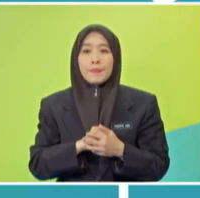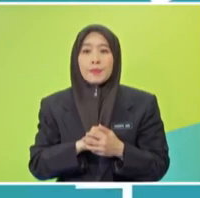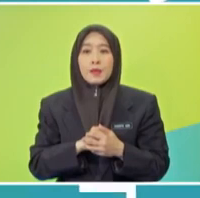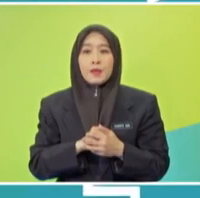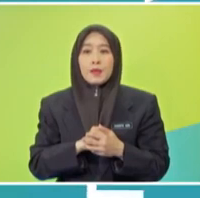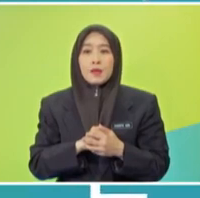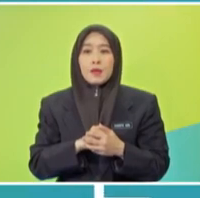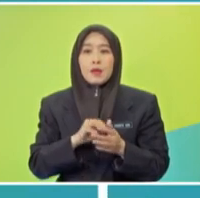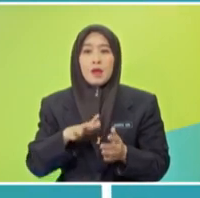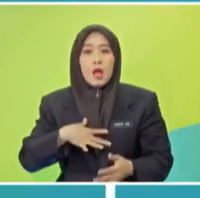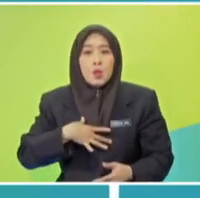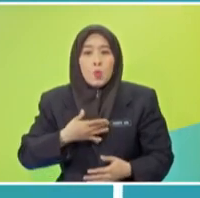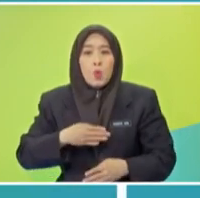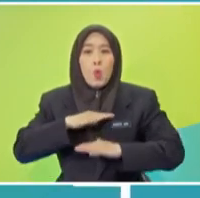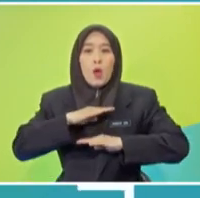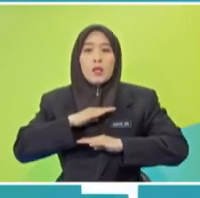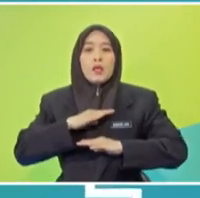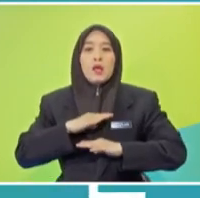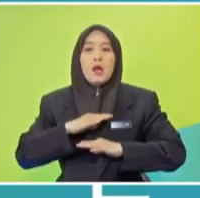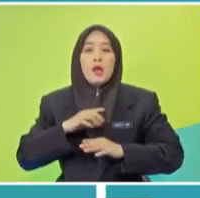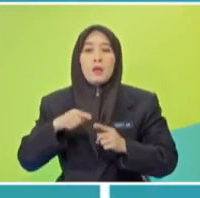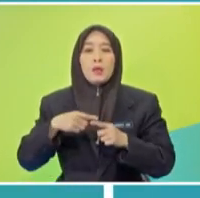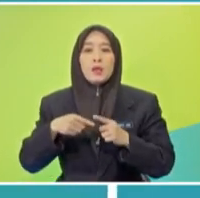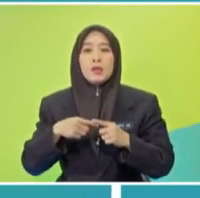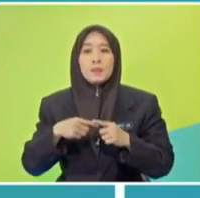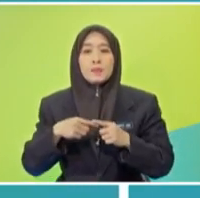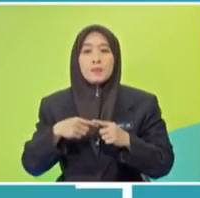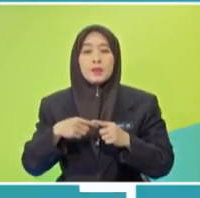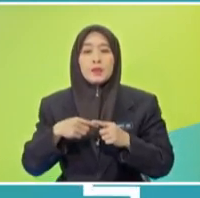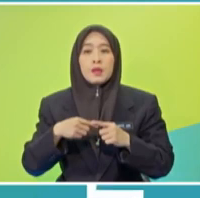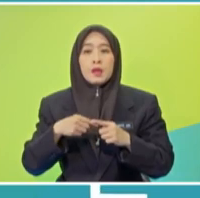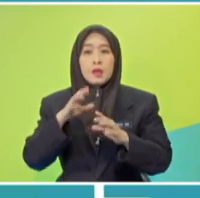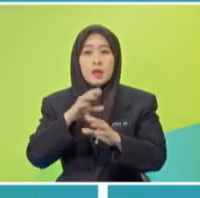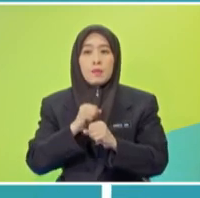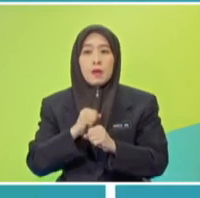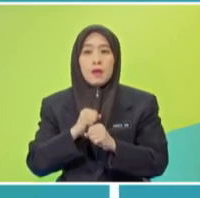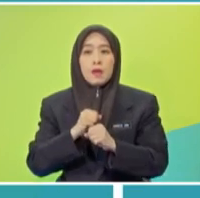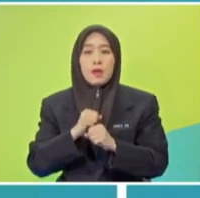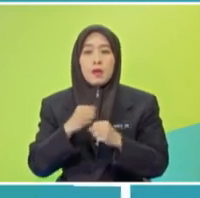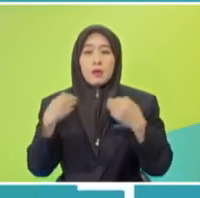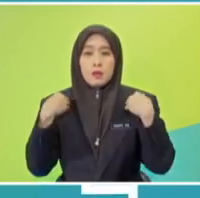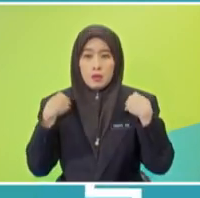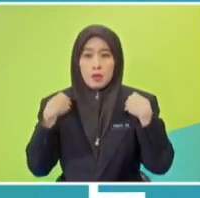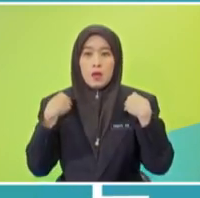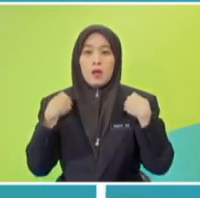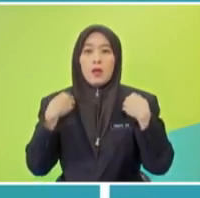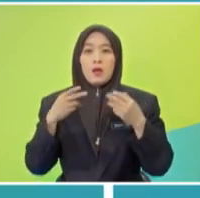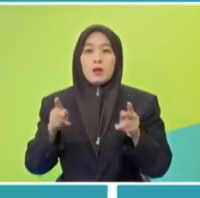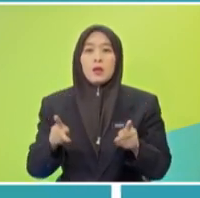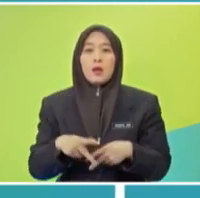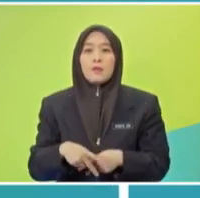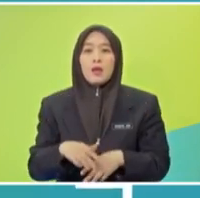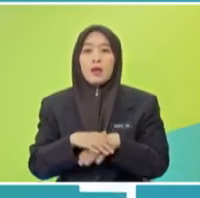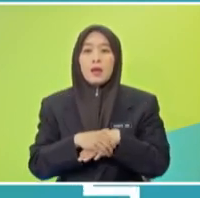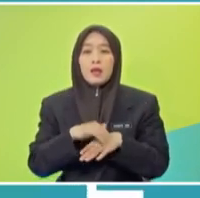berasa puas hati apabila dapat memiliki tangan itu jika mempunyai masa terulang